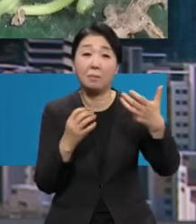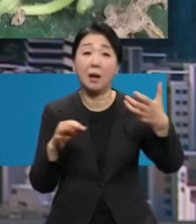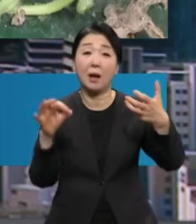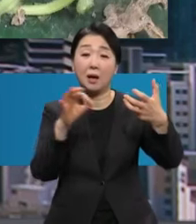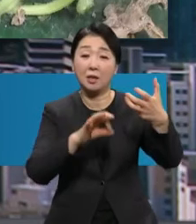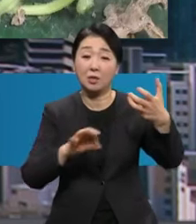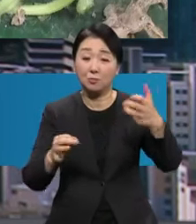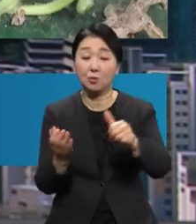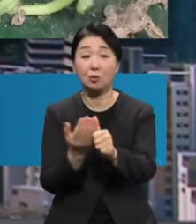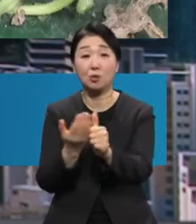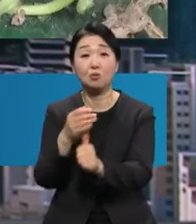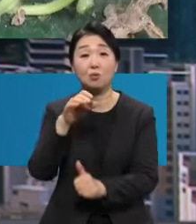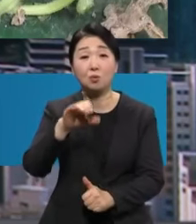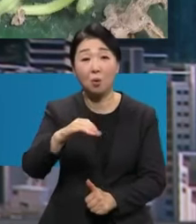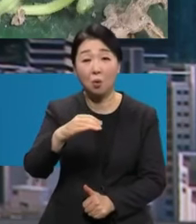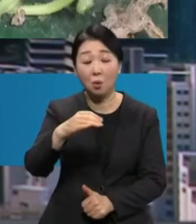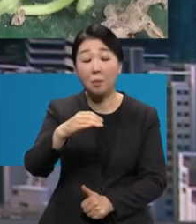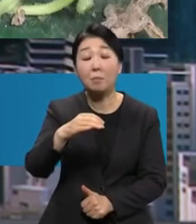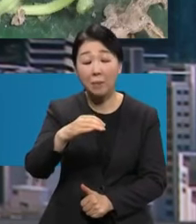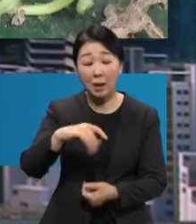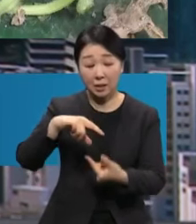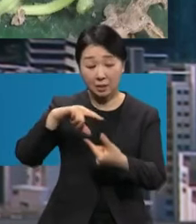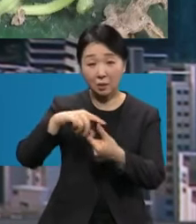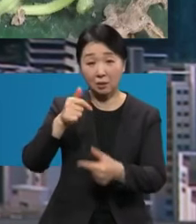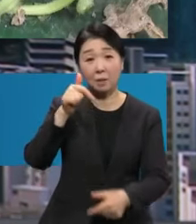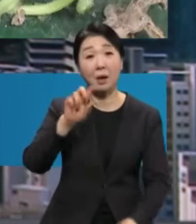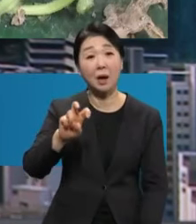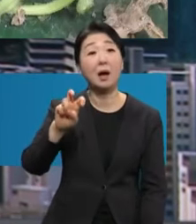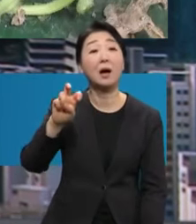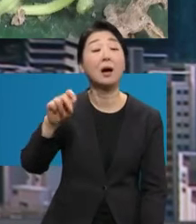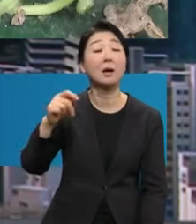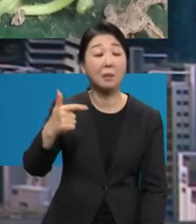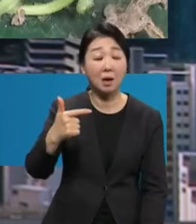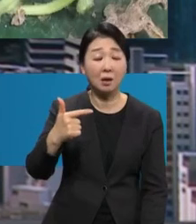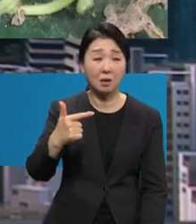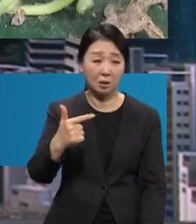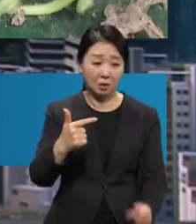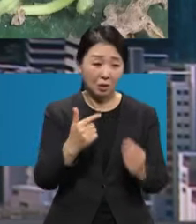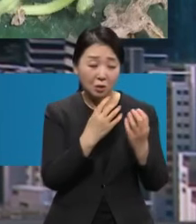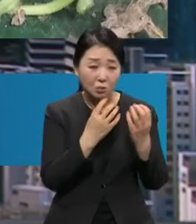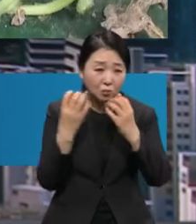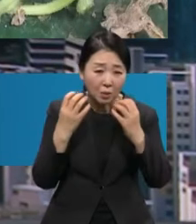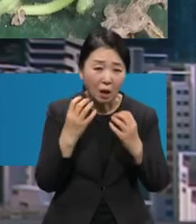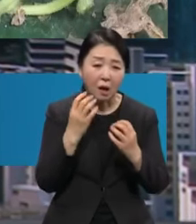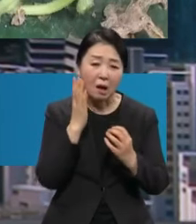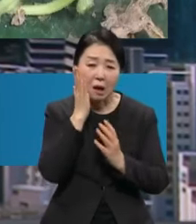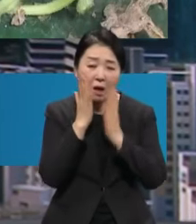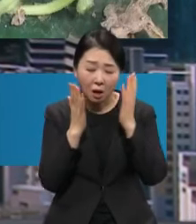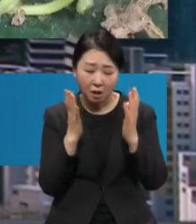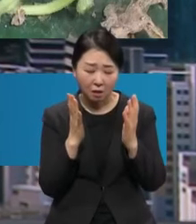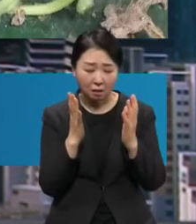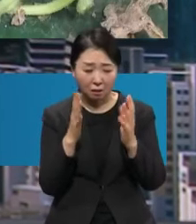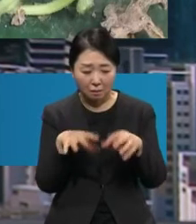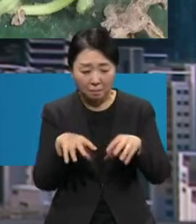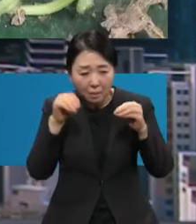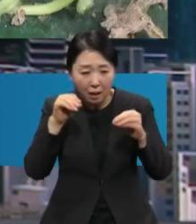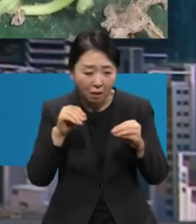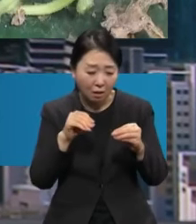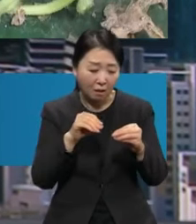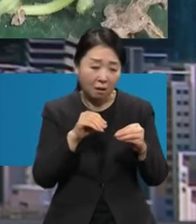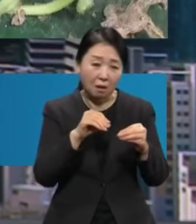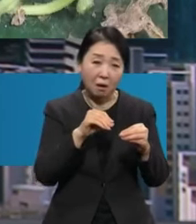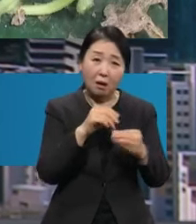경남 하에선 수박이 짓무르고 입이 말라 죽고 있습니다 농부들은 올해 같은 해는 없었다고 입을